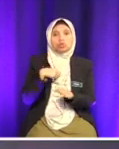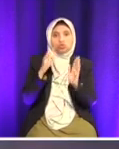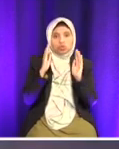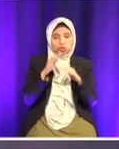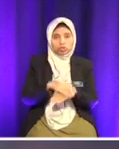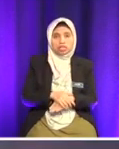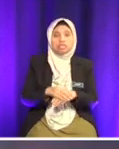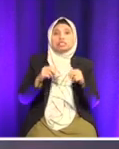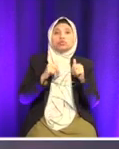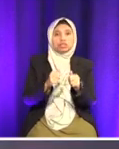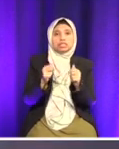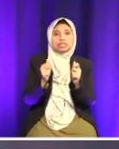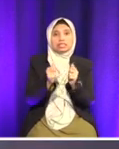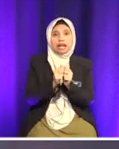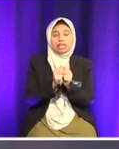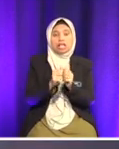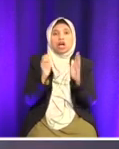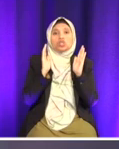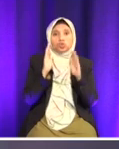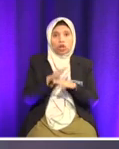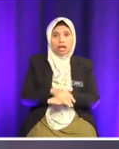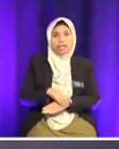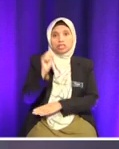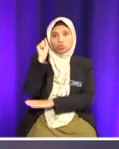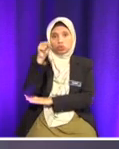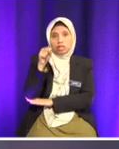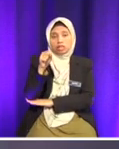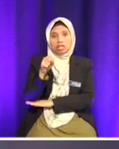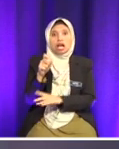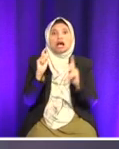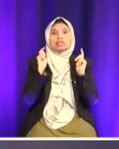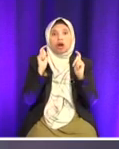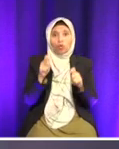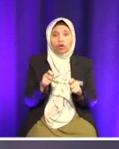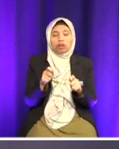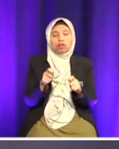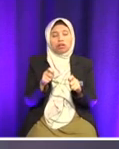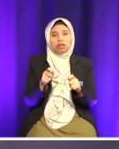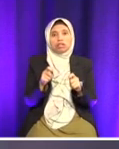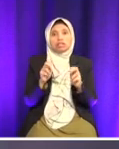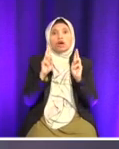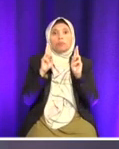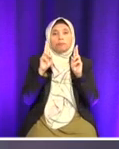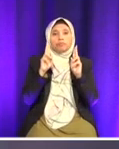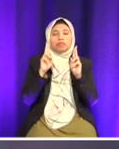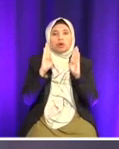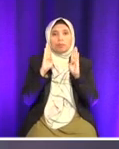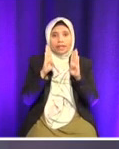diikuti dengan salat Sunat Taubat sama juga dua rekan dan kalau kita anak tutupnya dengan cantiknya